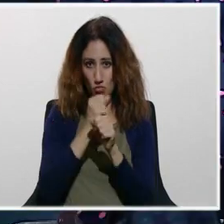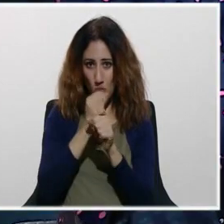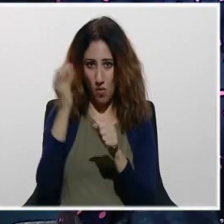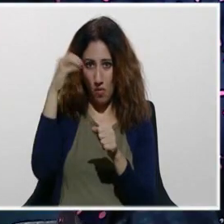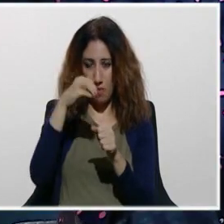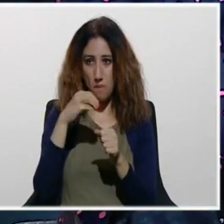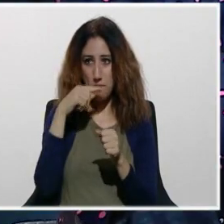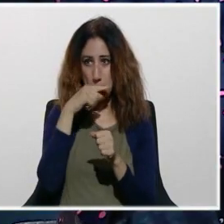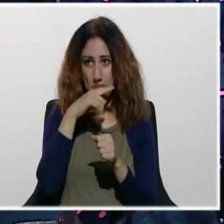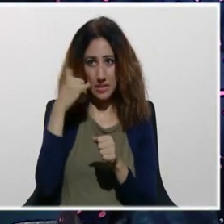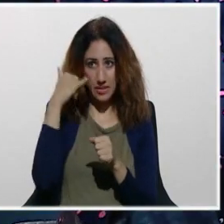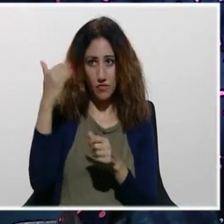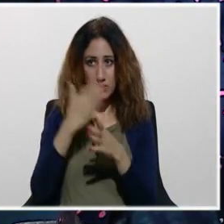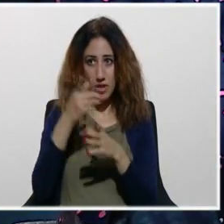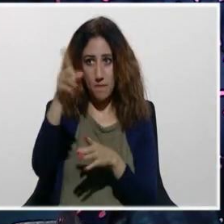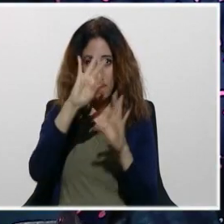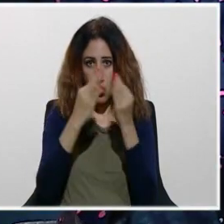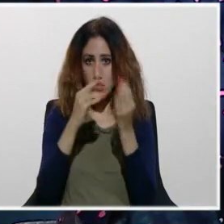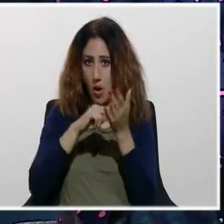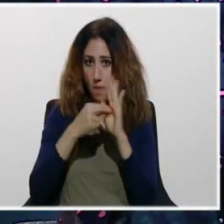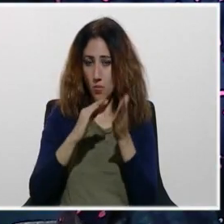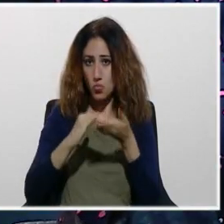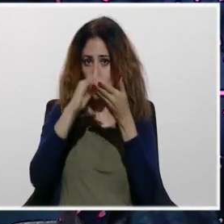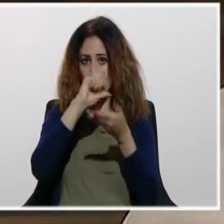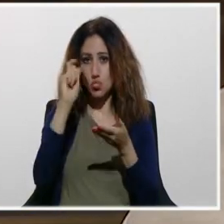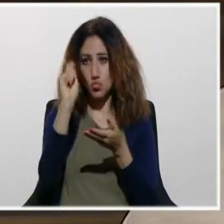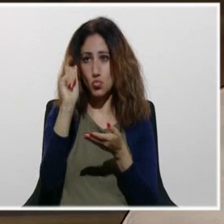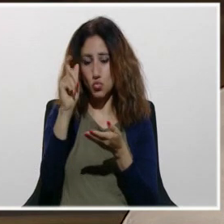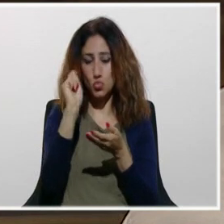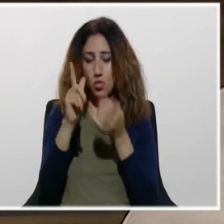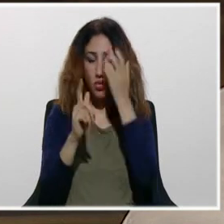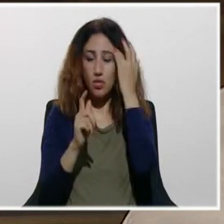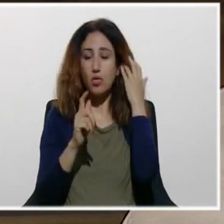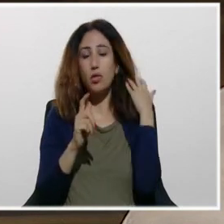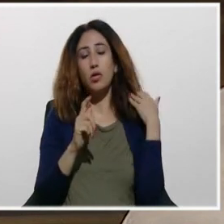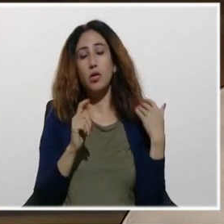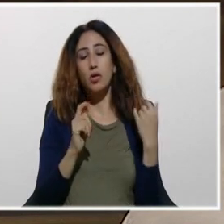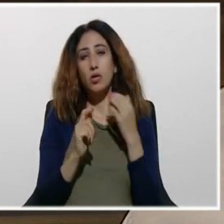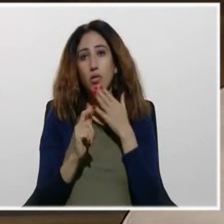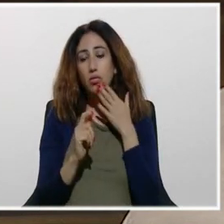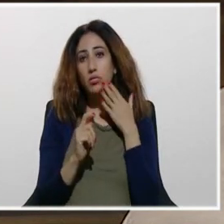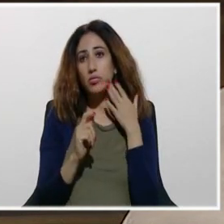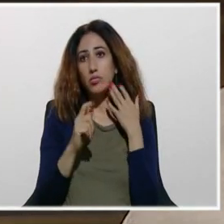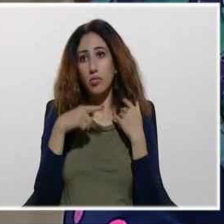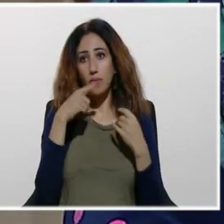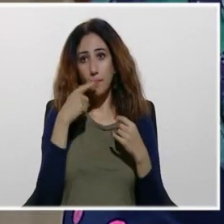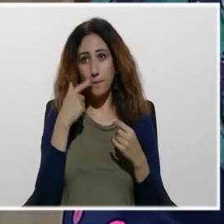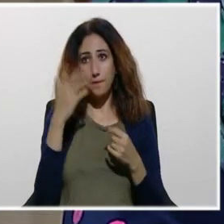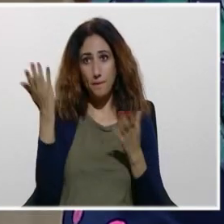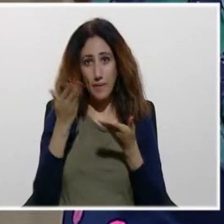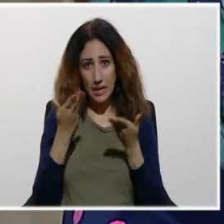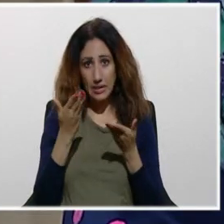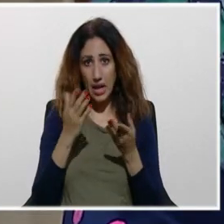الحاله، وهنتواصل معاهم ونوفر لهم الدواء باذن الله مكانا شهرين. طيب انا شاكر. ايوه، ما عندناش اي مشكله ان احنا لو في اي